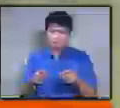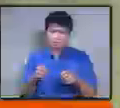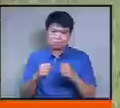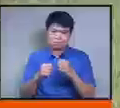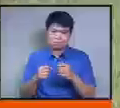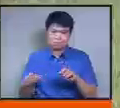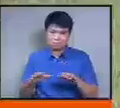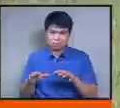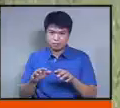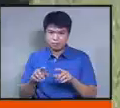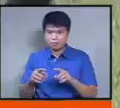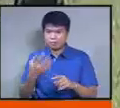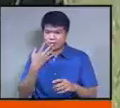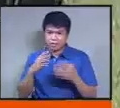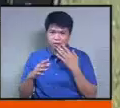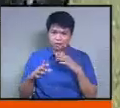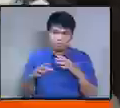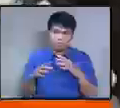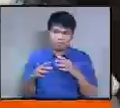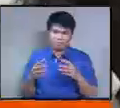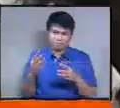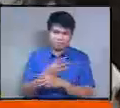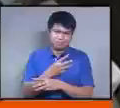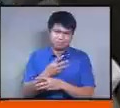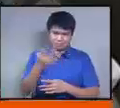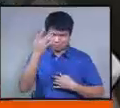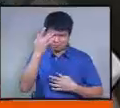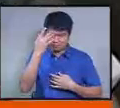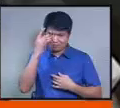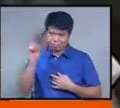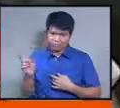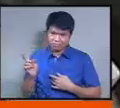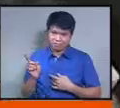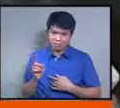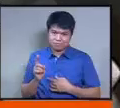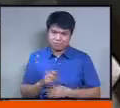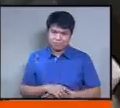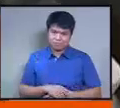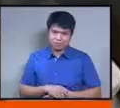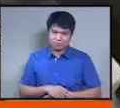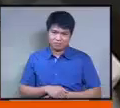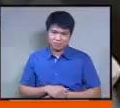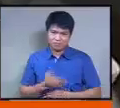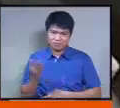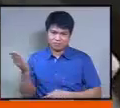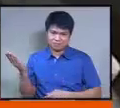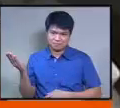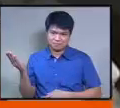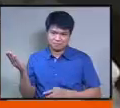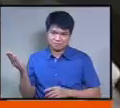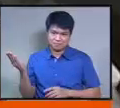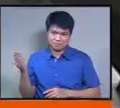tila lumala ang sakit ng kanyang apo. Pero daan to siya direng na siya rasi sa gamay niya. Pag dito na, maraging samot siya ba? Tungkol sa